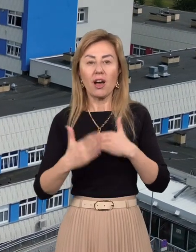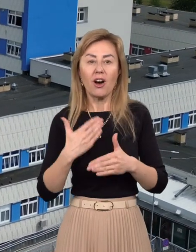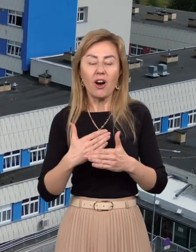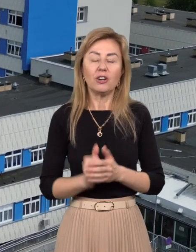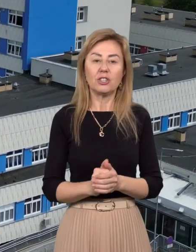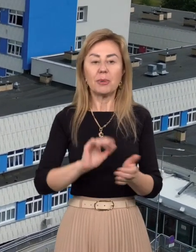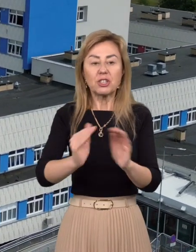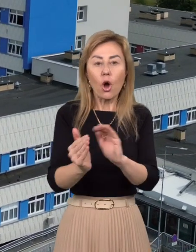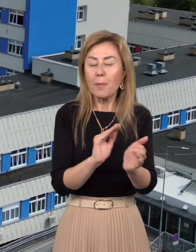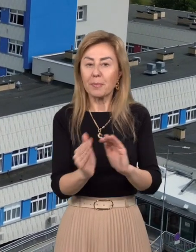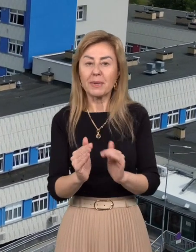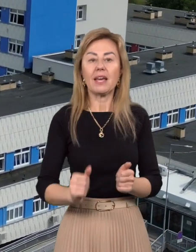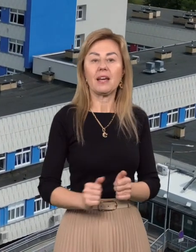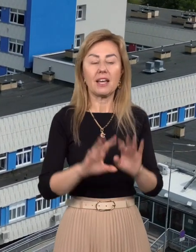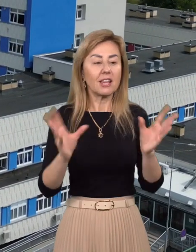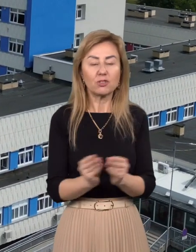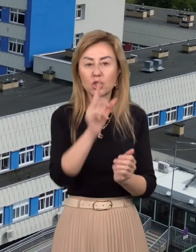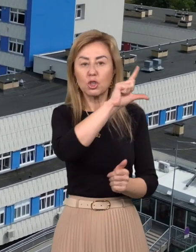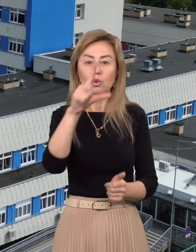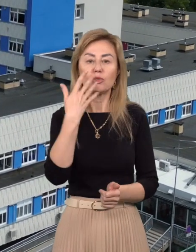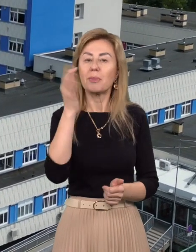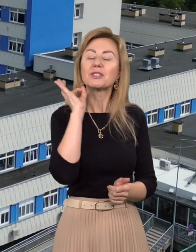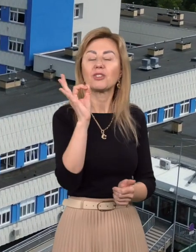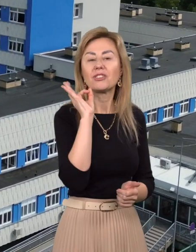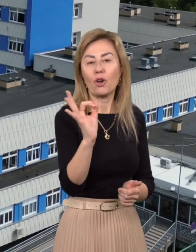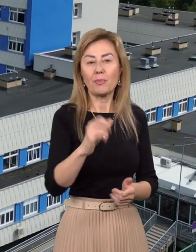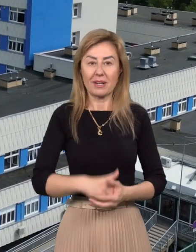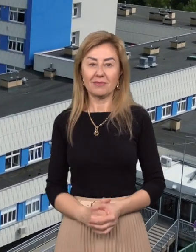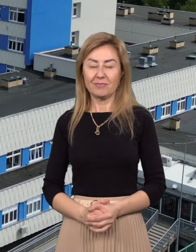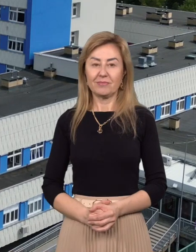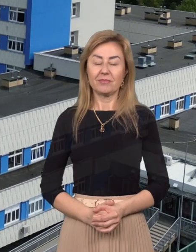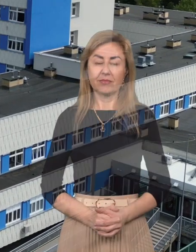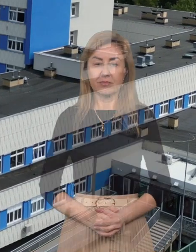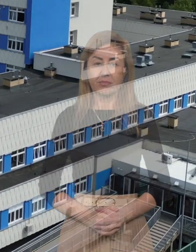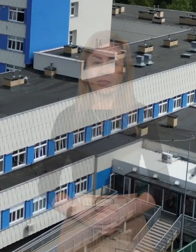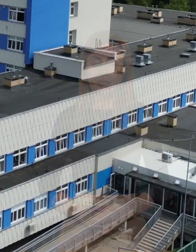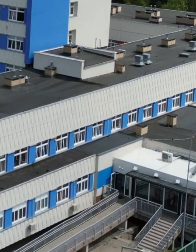pacjentom, szpitalowi, ale przede wszystkim pacjentom, którzy będą korzystać z tych usług.